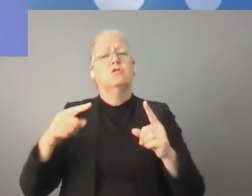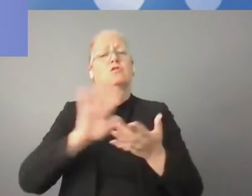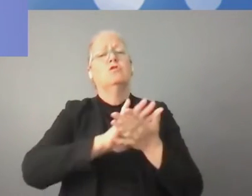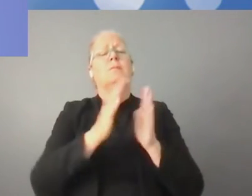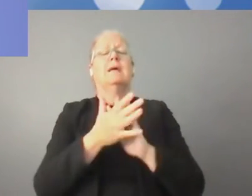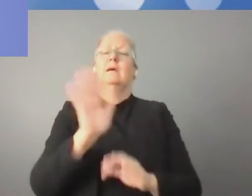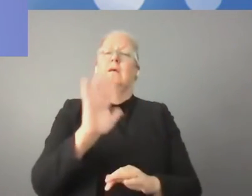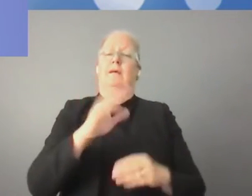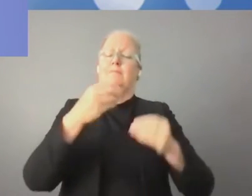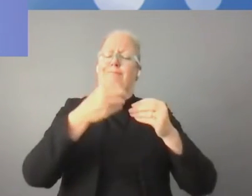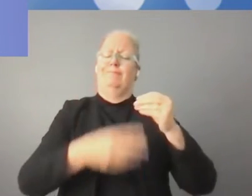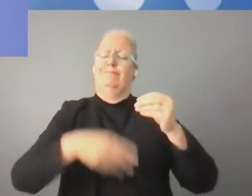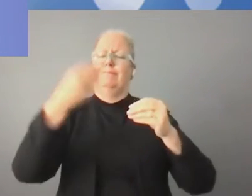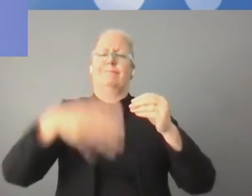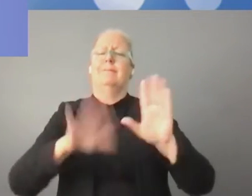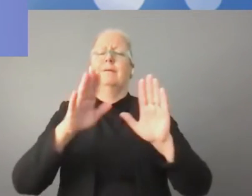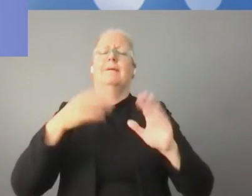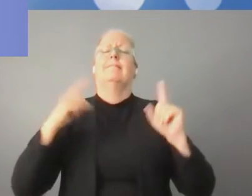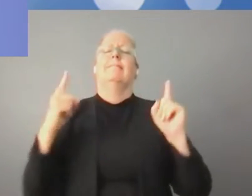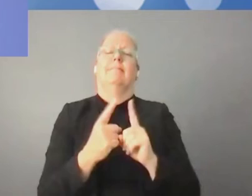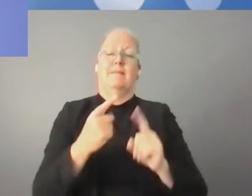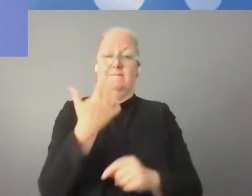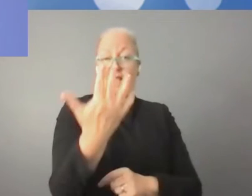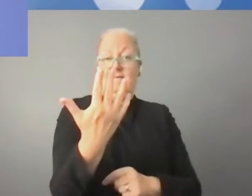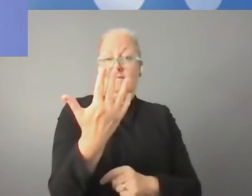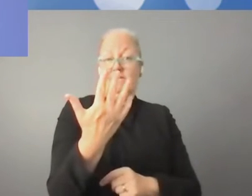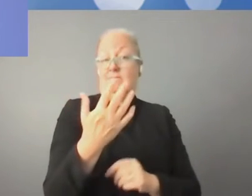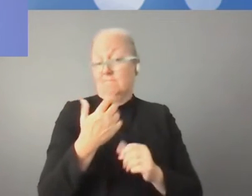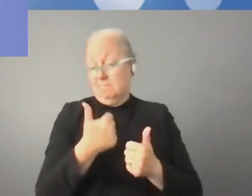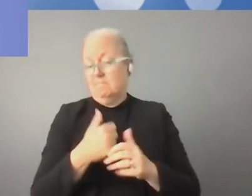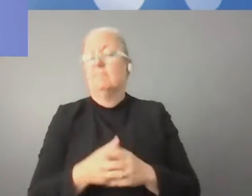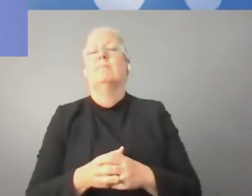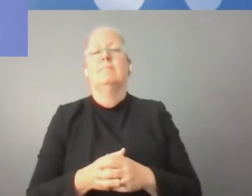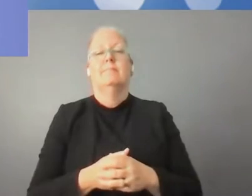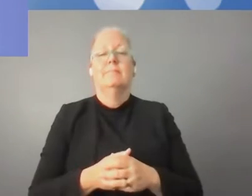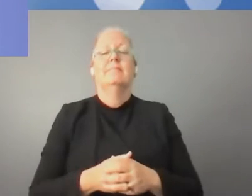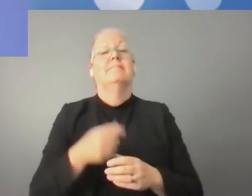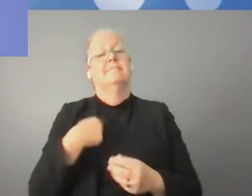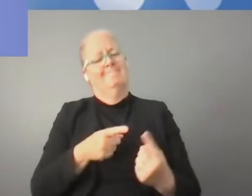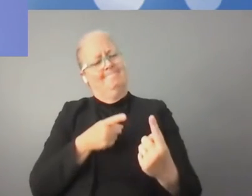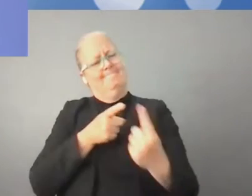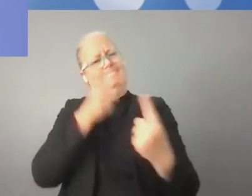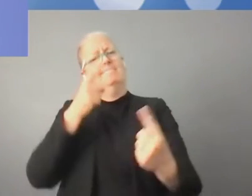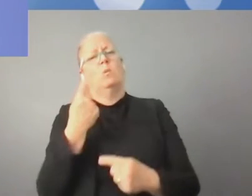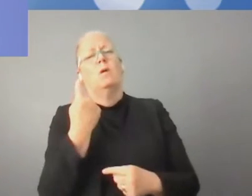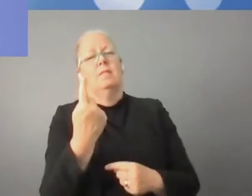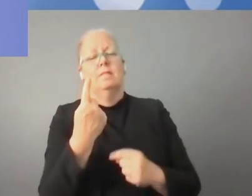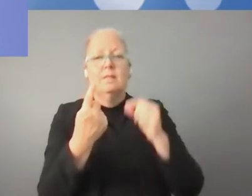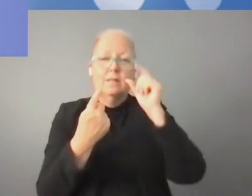Конечно, есть такой длиннющий документ в Латвии, который касается нашей стратегии по развитию цифровых технологий.